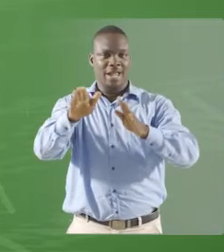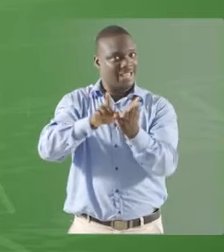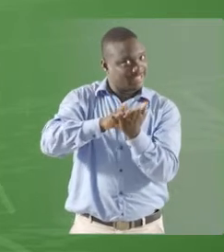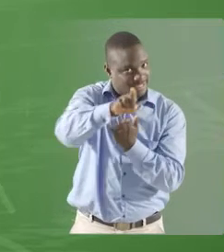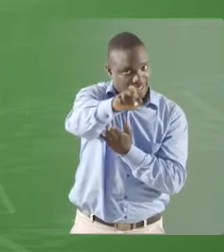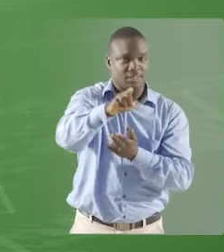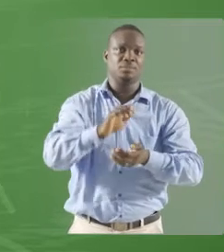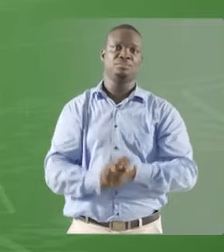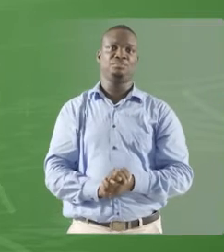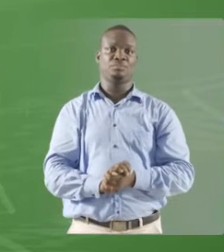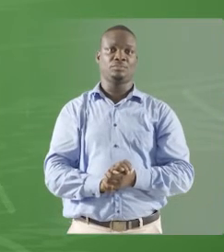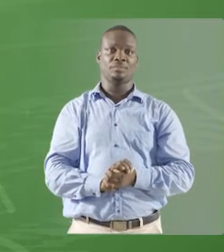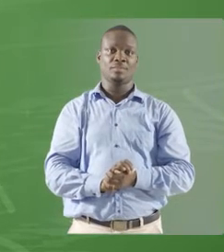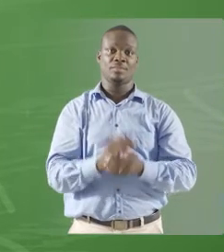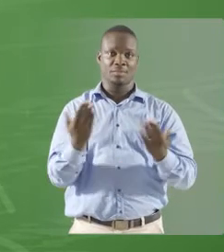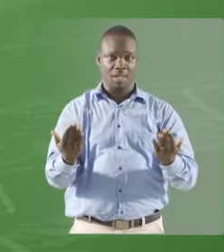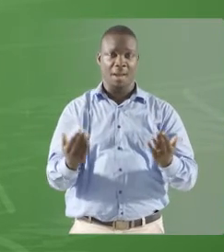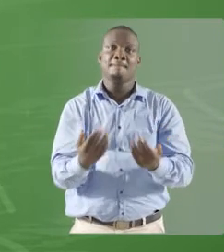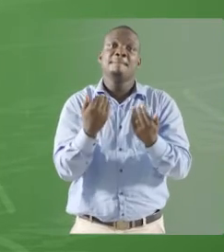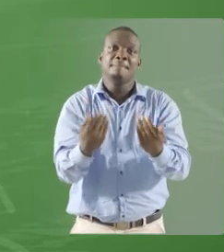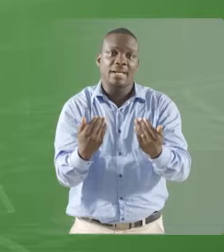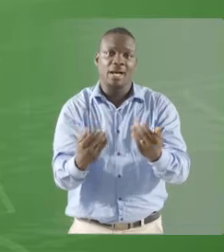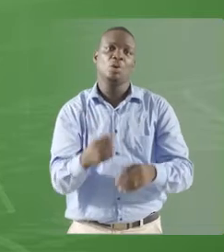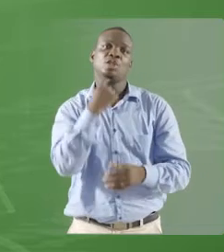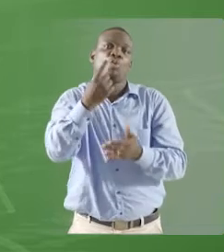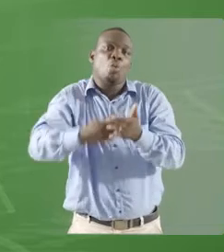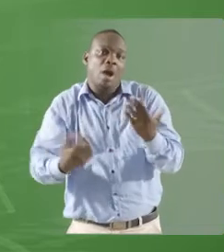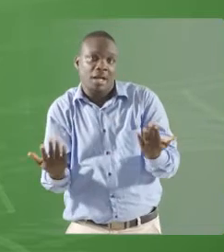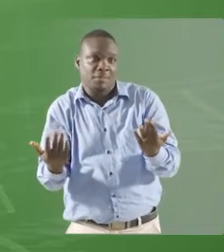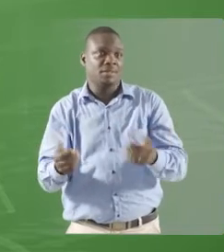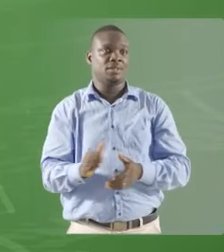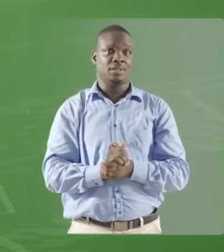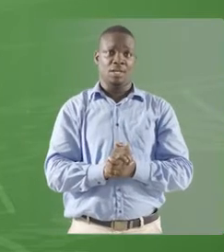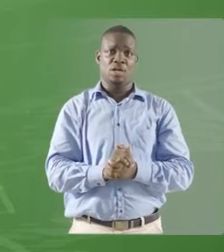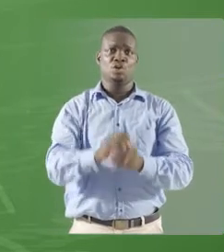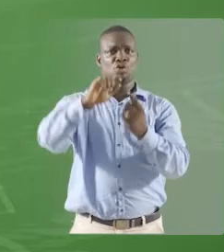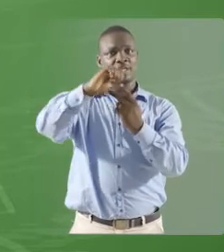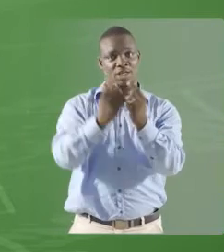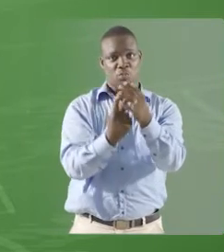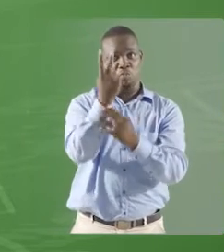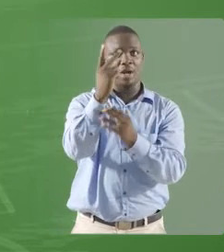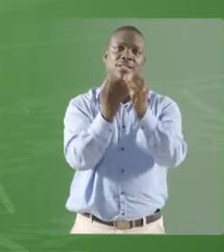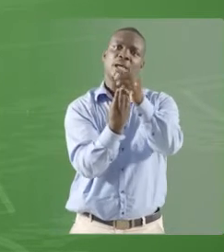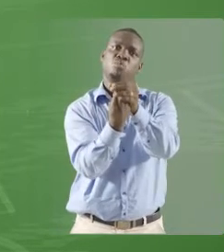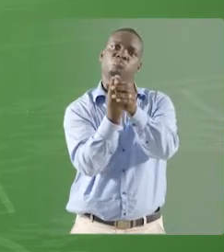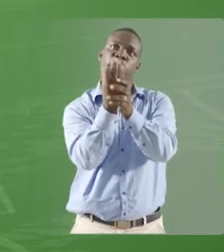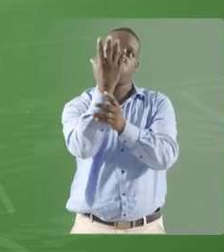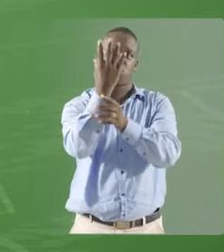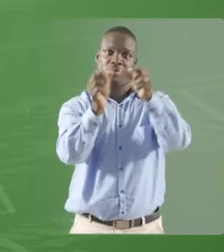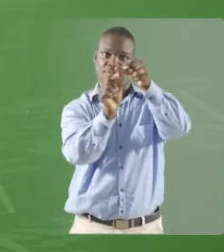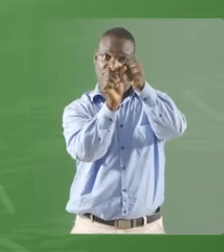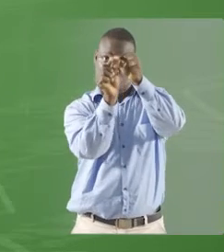Bien, on a vu que le grain de pollen sur le stigmate va germer et va